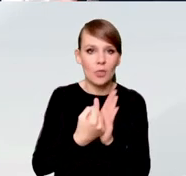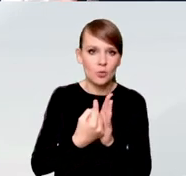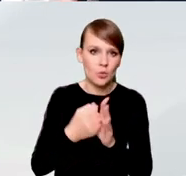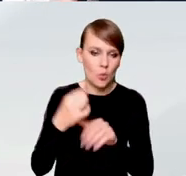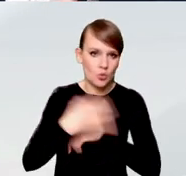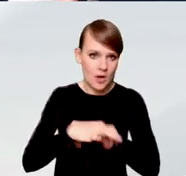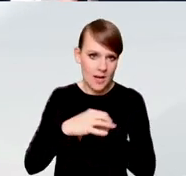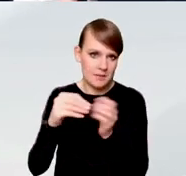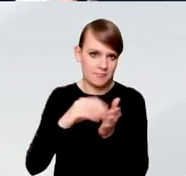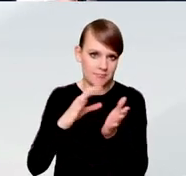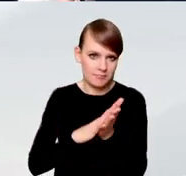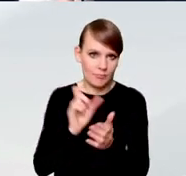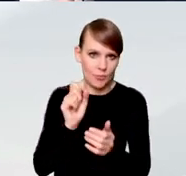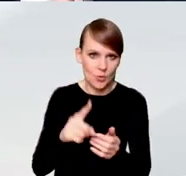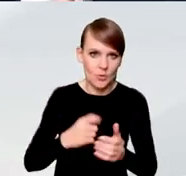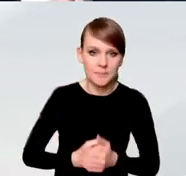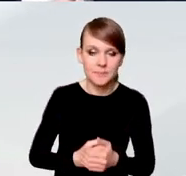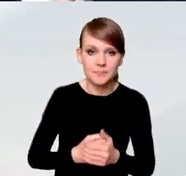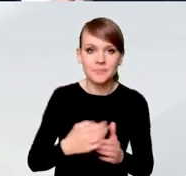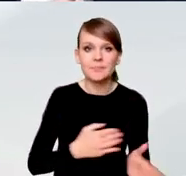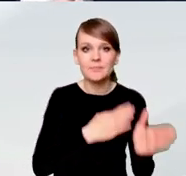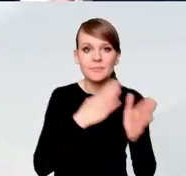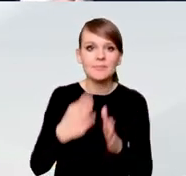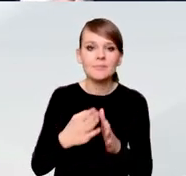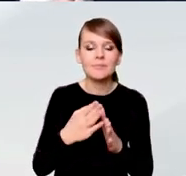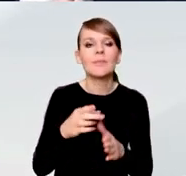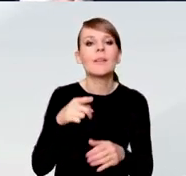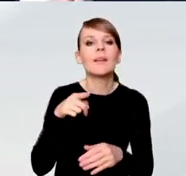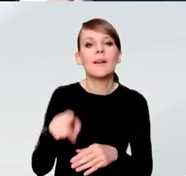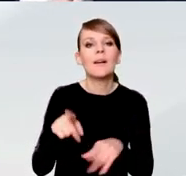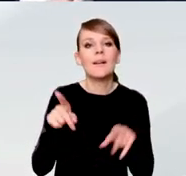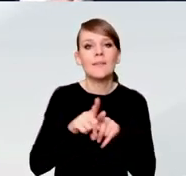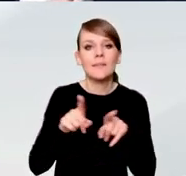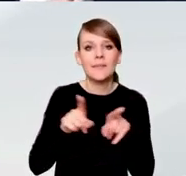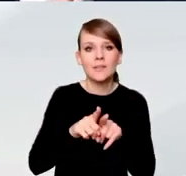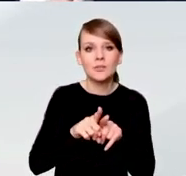dokumenty operacyjne, to respondenci wskazali, że